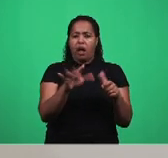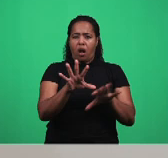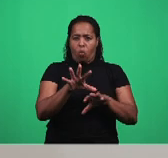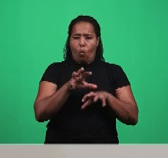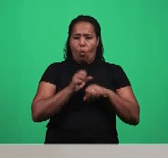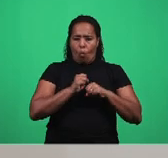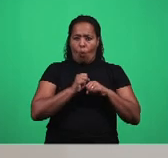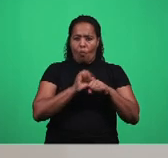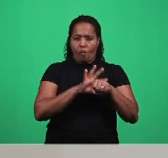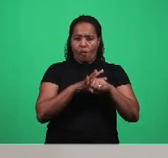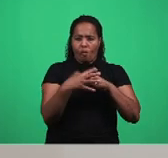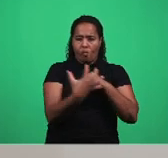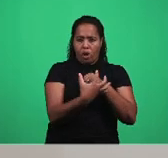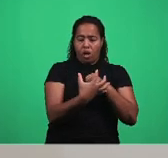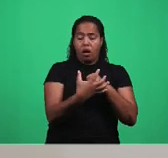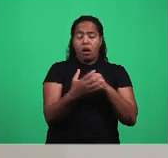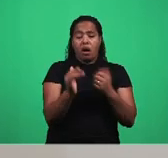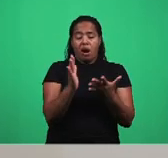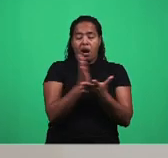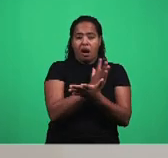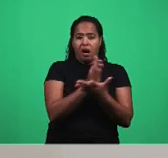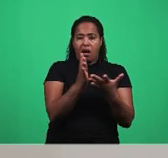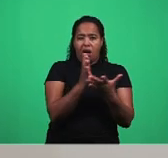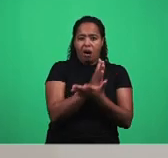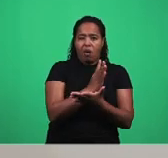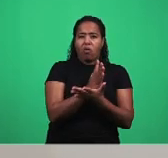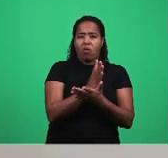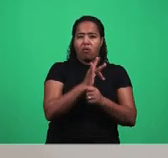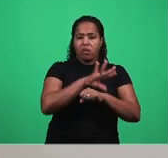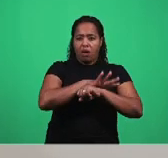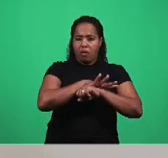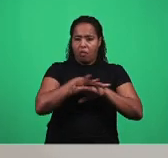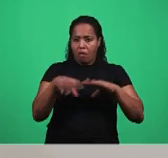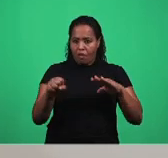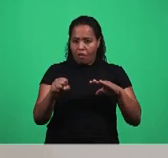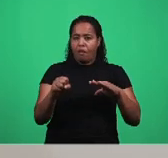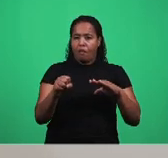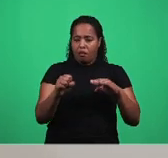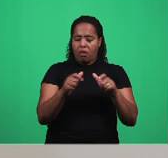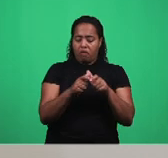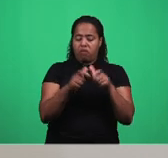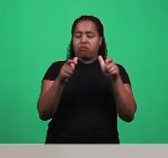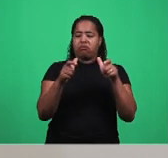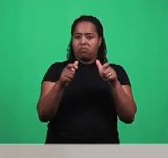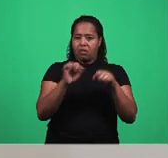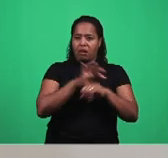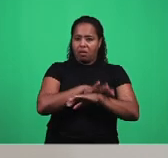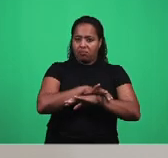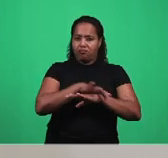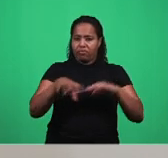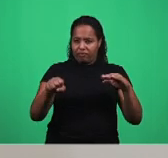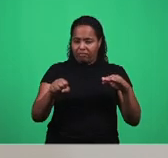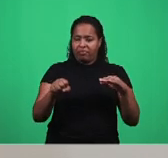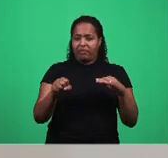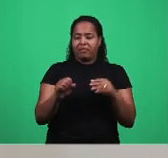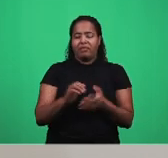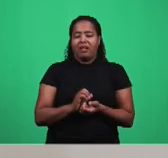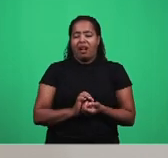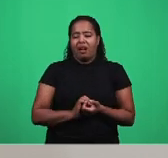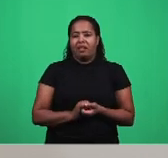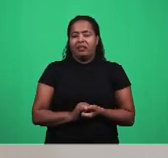touchés, quelques-uns déjà récupérés, un grand nombre de guéris.